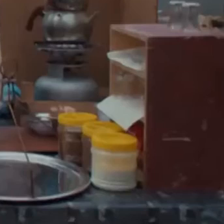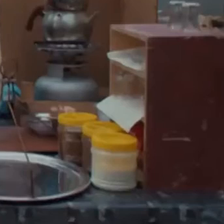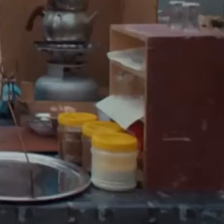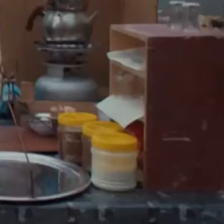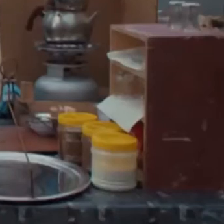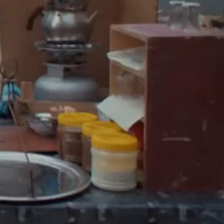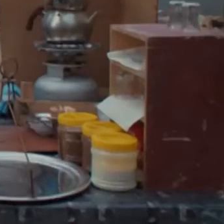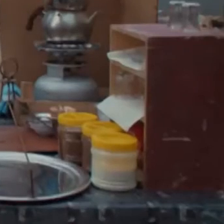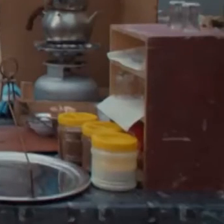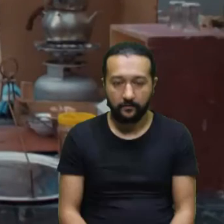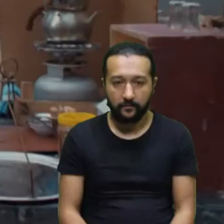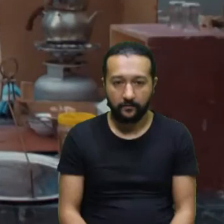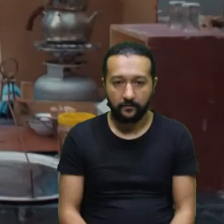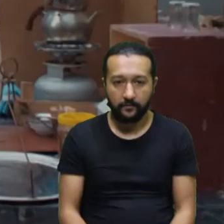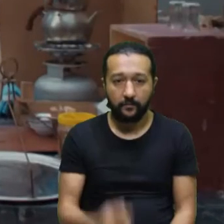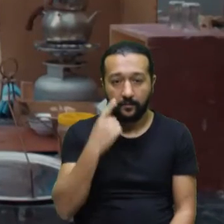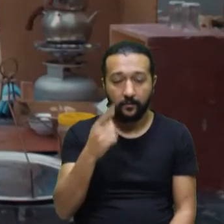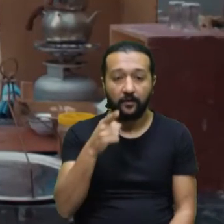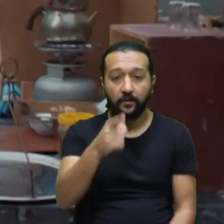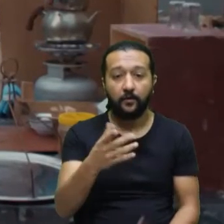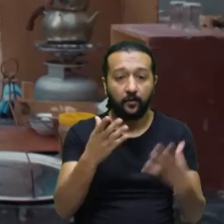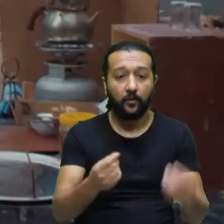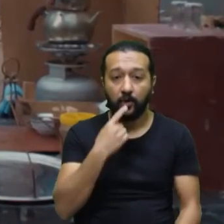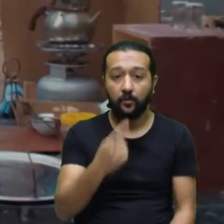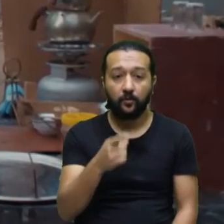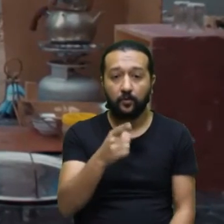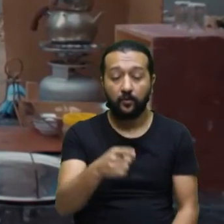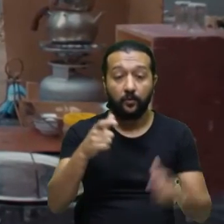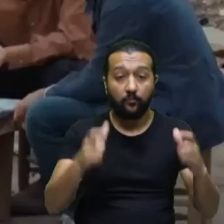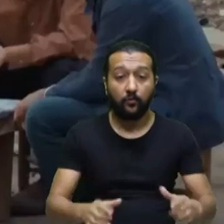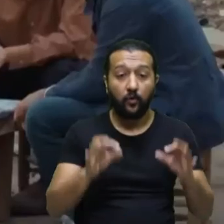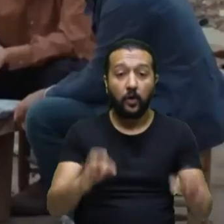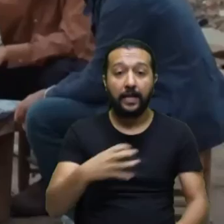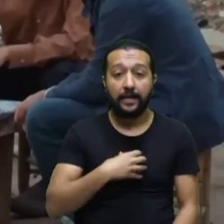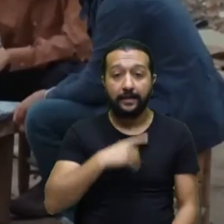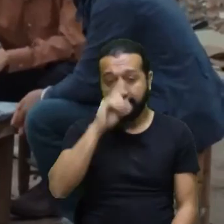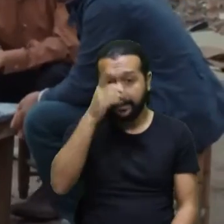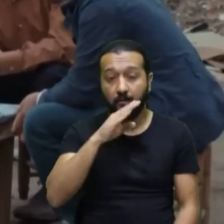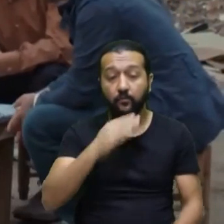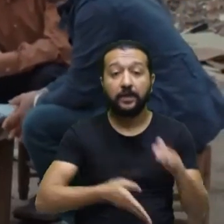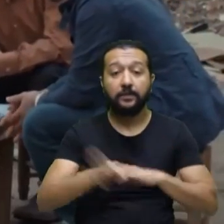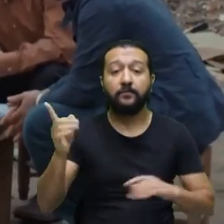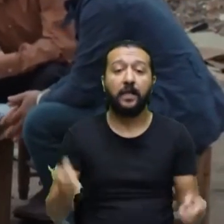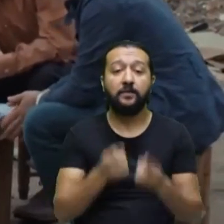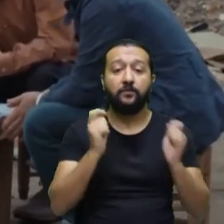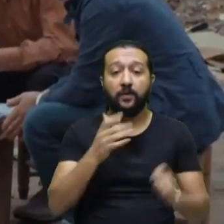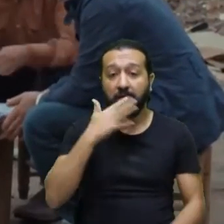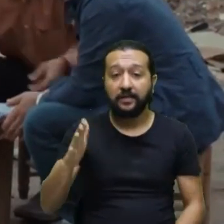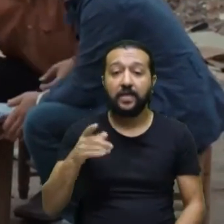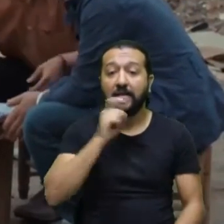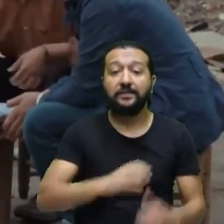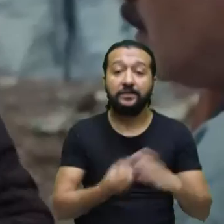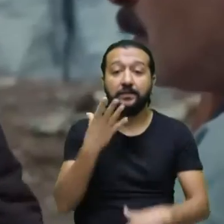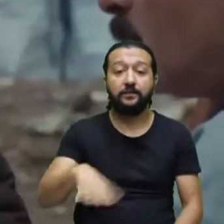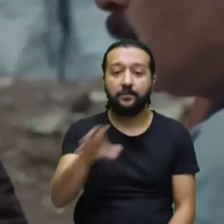grup adamla otururken biri çay servis ediyor. Bak hele neler diyor. Buradan öyle kendi başınıza Avrupa'ya geçmeniz mümkün değil. Denizde